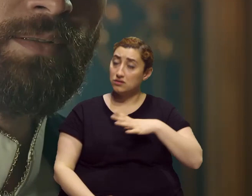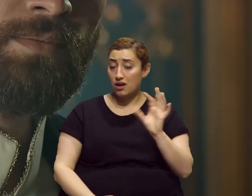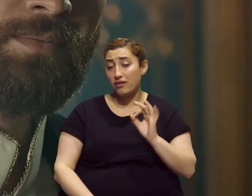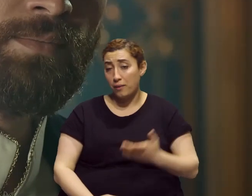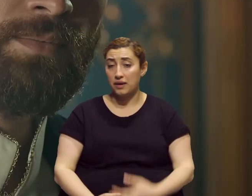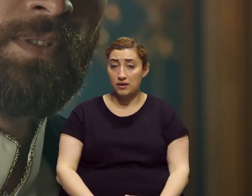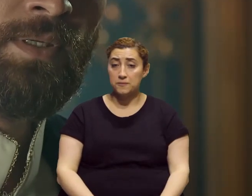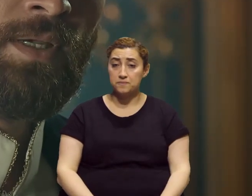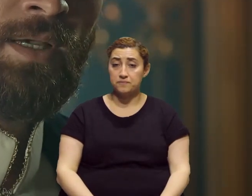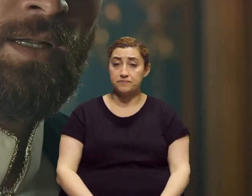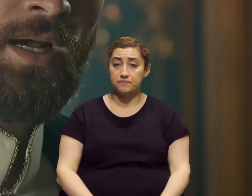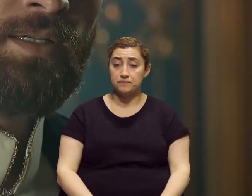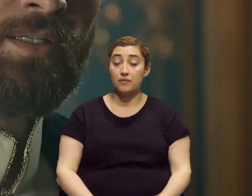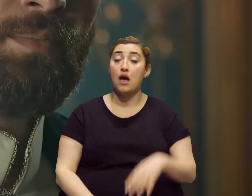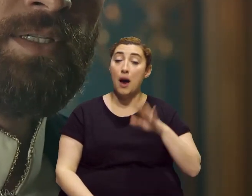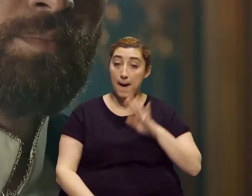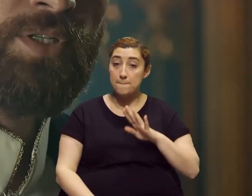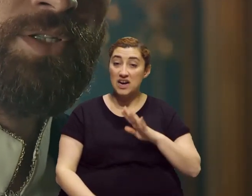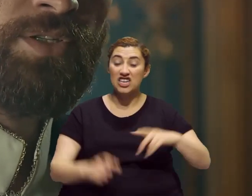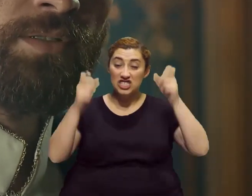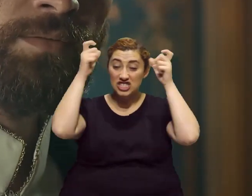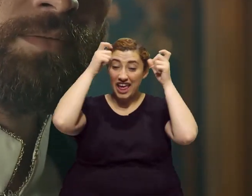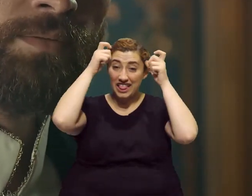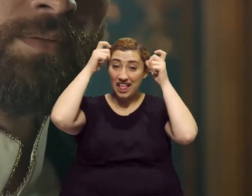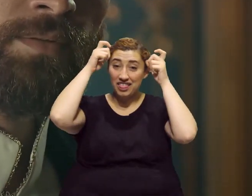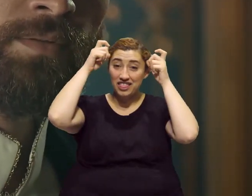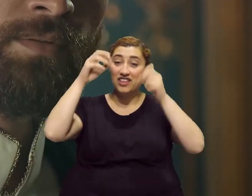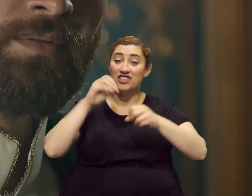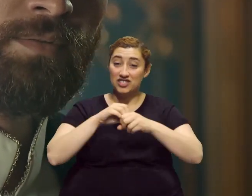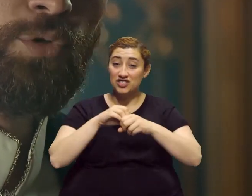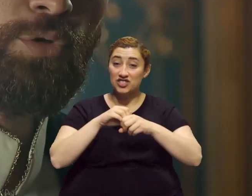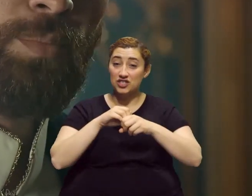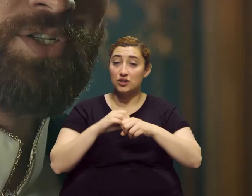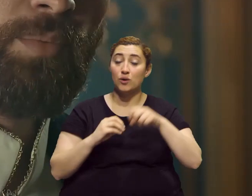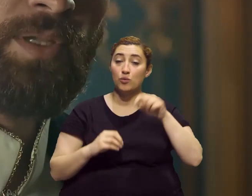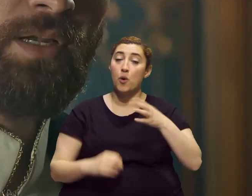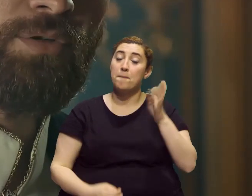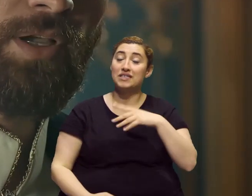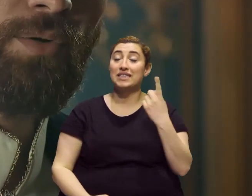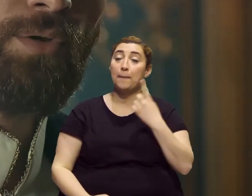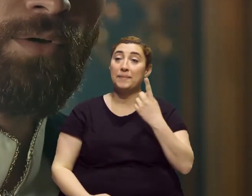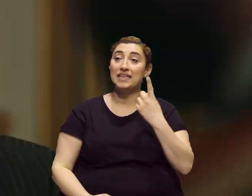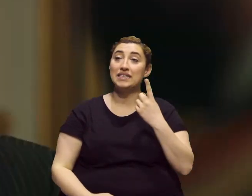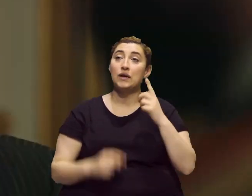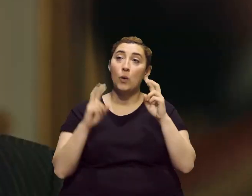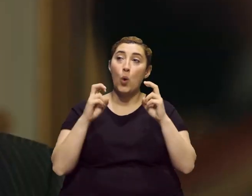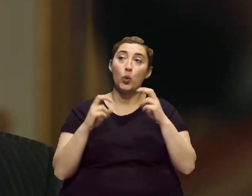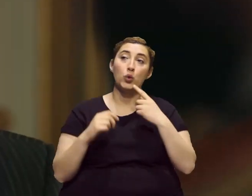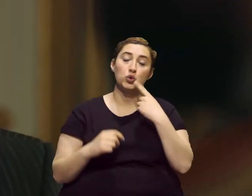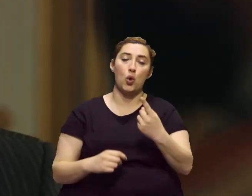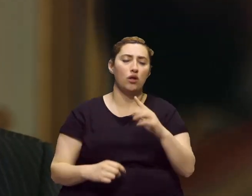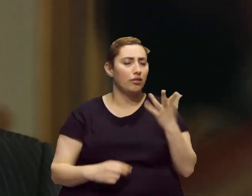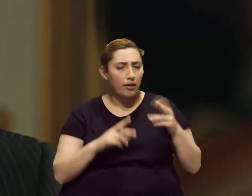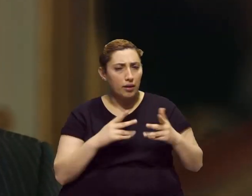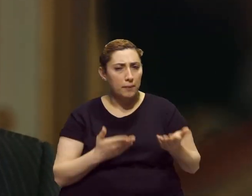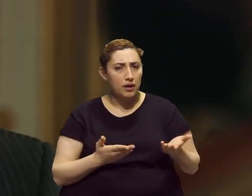İsterler elbet. Lakin iblisin başı için bu durum başka bir mesele ortaya koyuyor. Ne